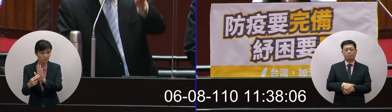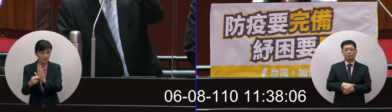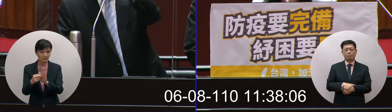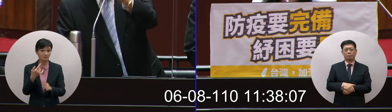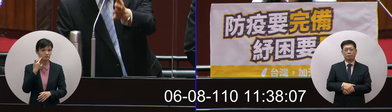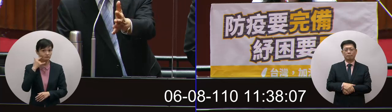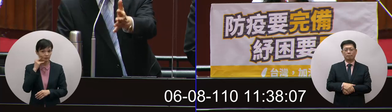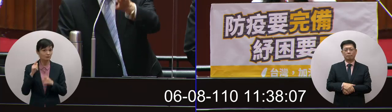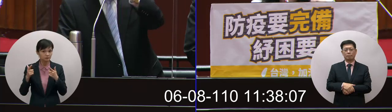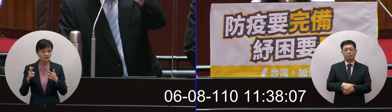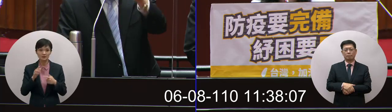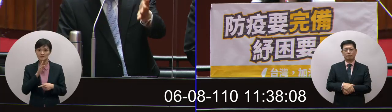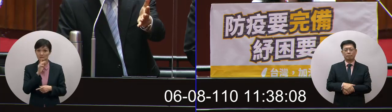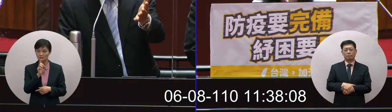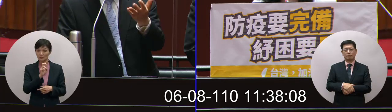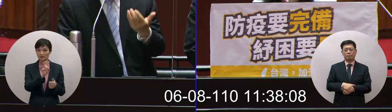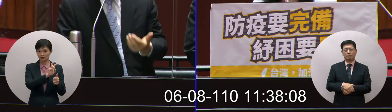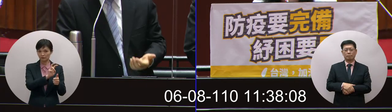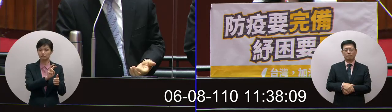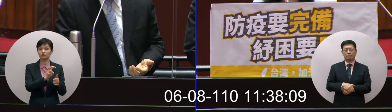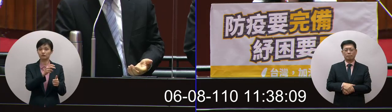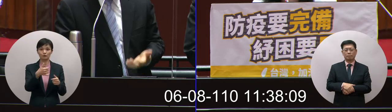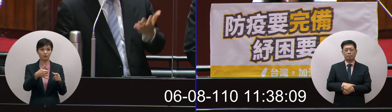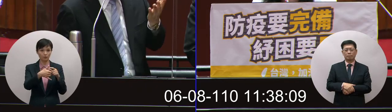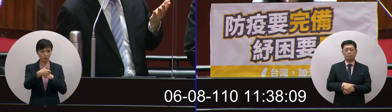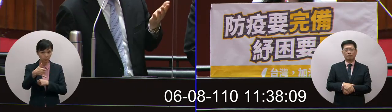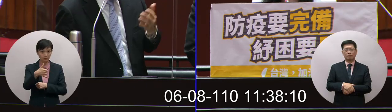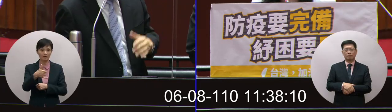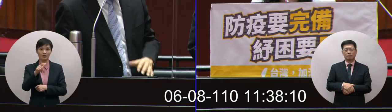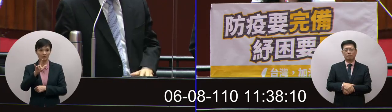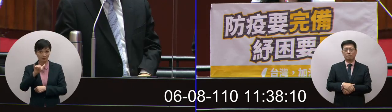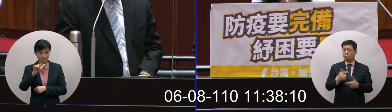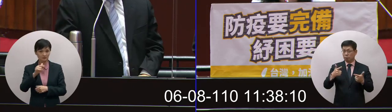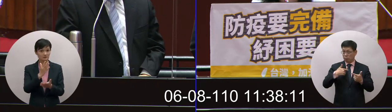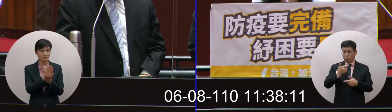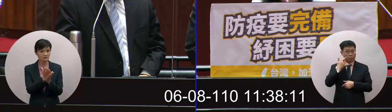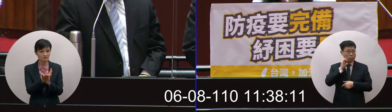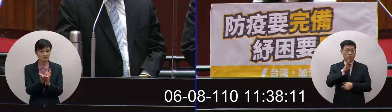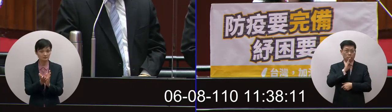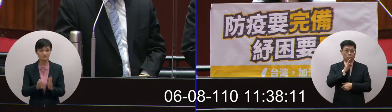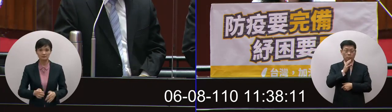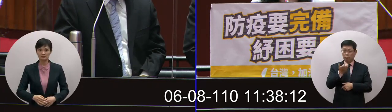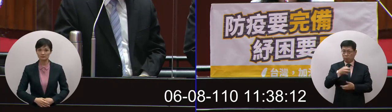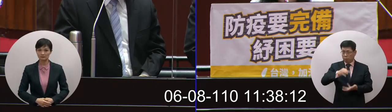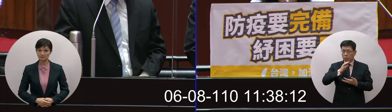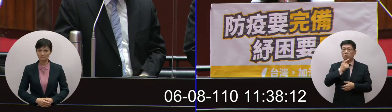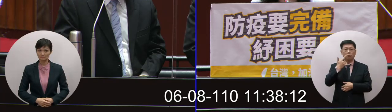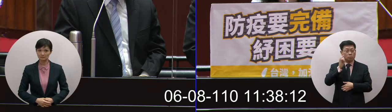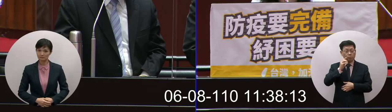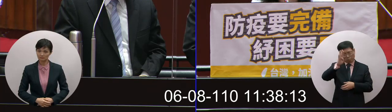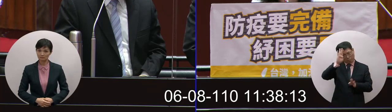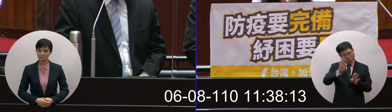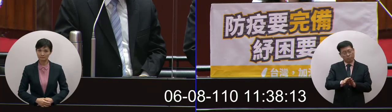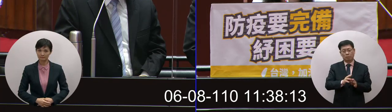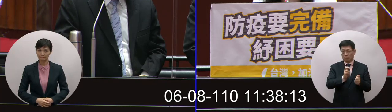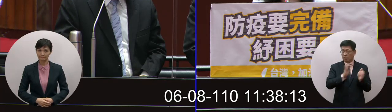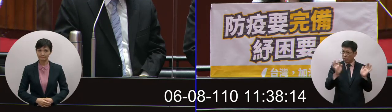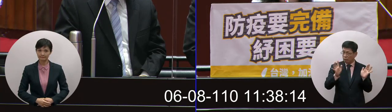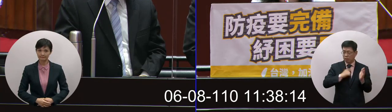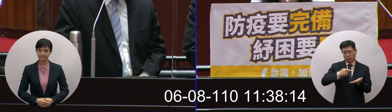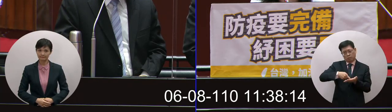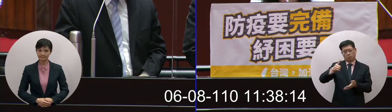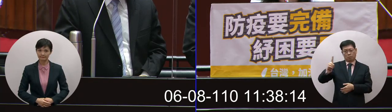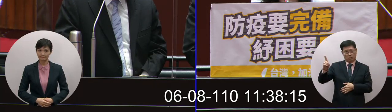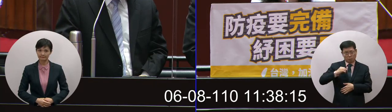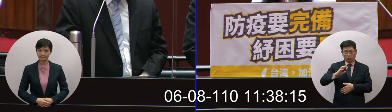长，是照护员或者老师等等。我请部长说。 不是，我刚才提的是家长，那刚才提到是家长要请假照顾小孩，只有一次